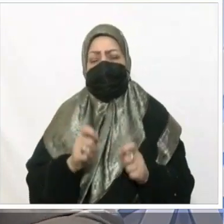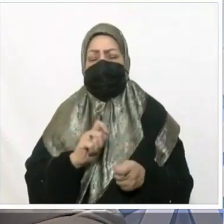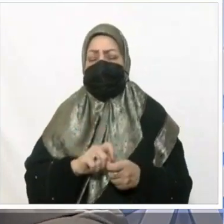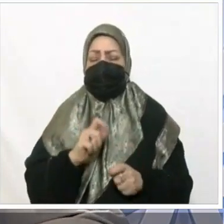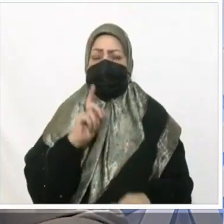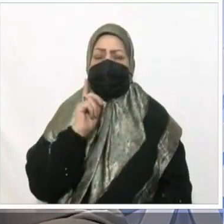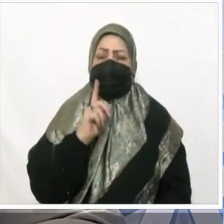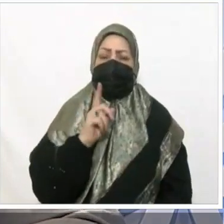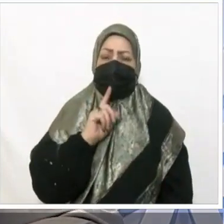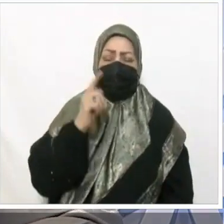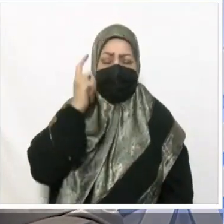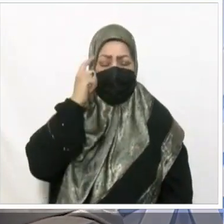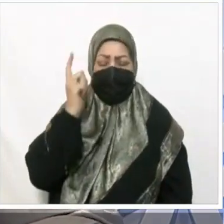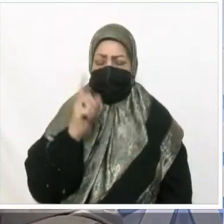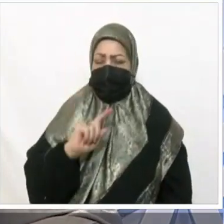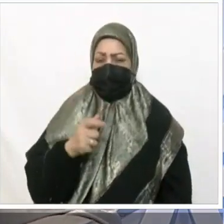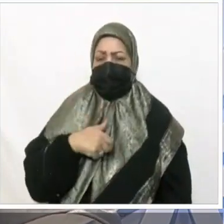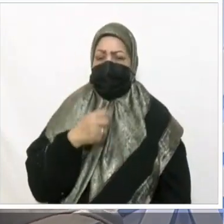أرقام هواتف البرنامج